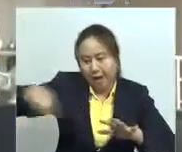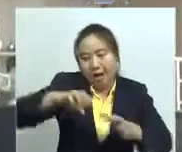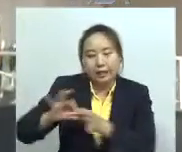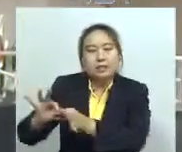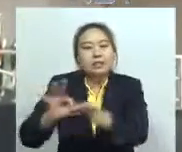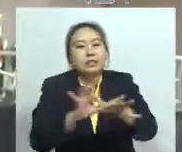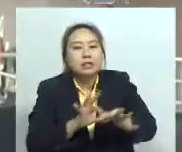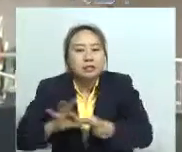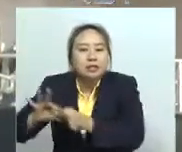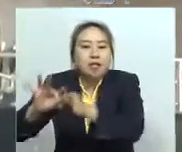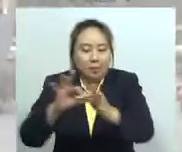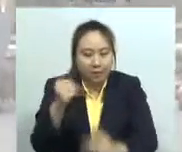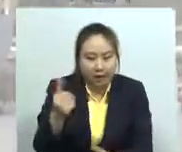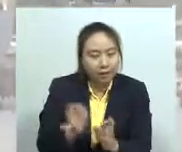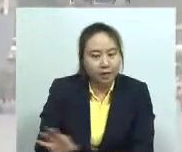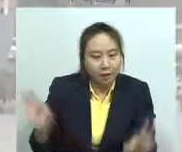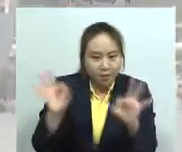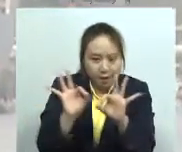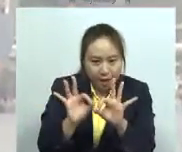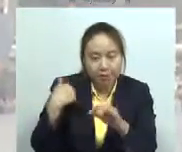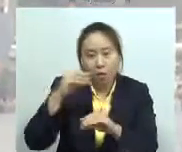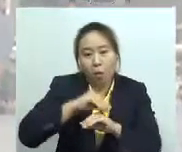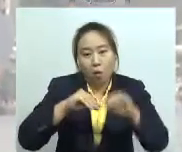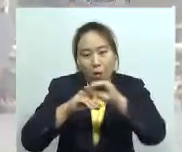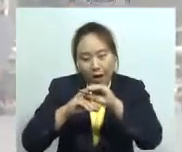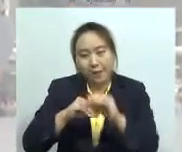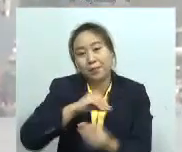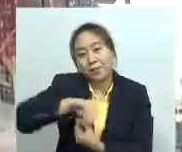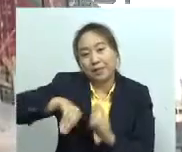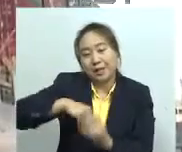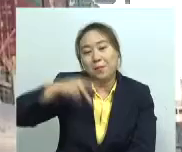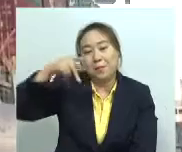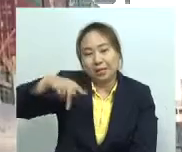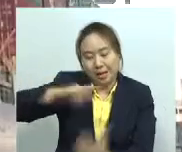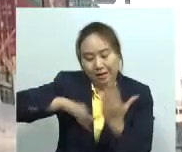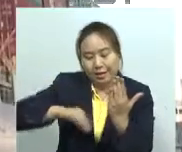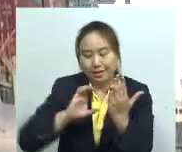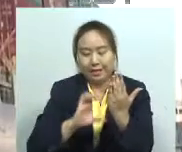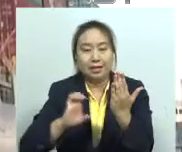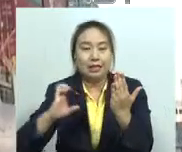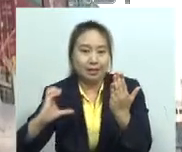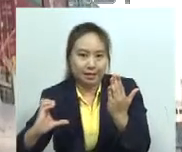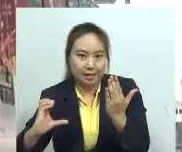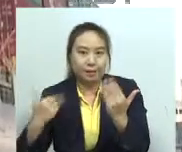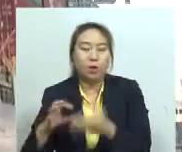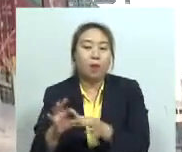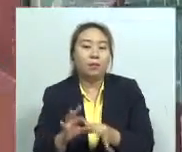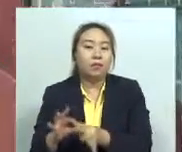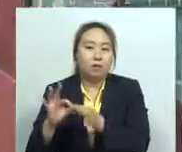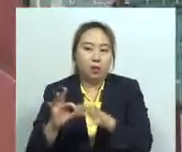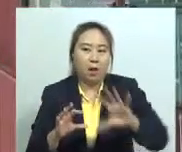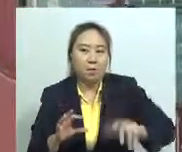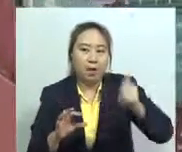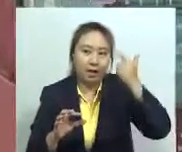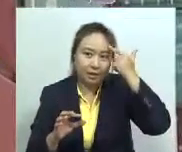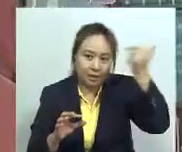างๆที่เน้นการใช้ประโยชน์จากโครงการเขตพัฒนาพิเศษภาคตะวันออกหรือ EEC และความเชื่อมโยงระหว่างเมืองอัจฉริยะ